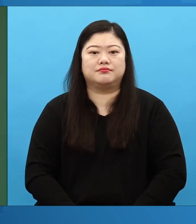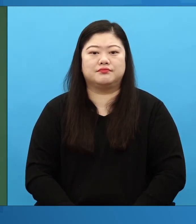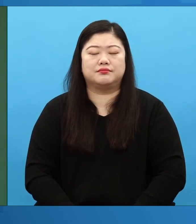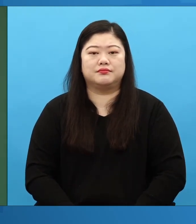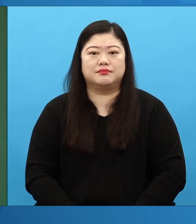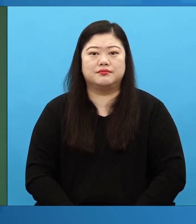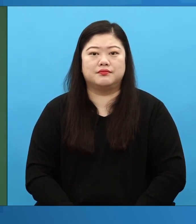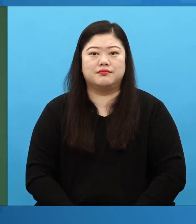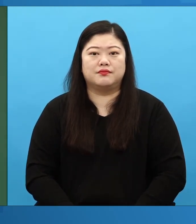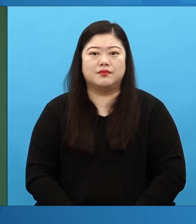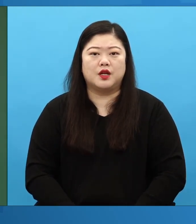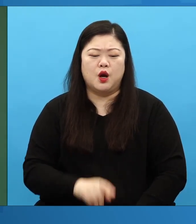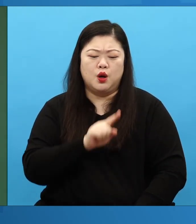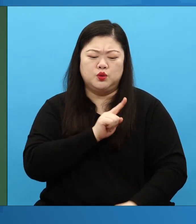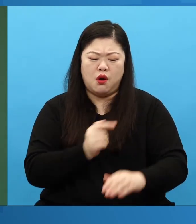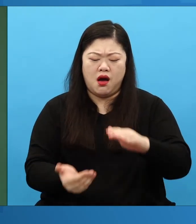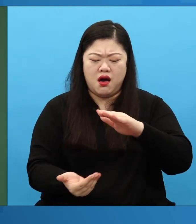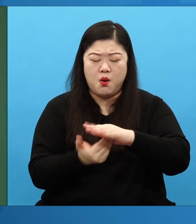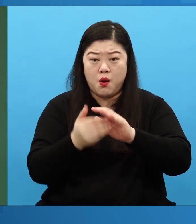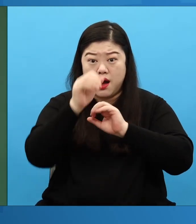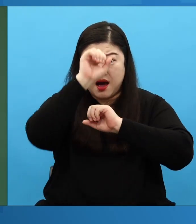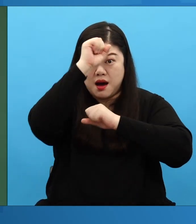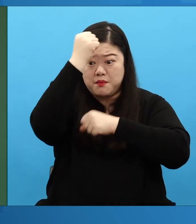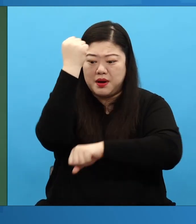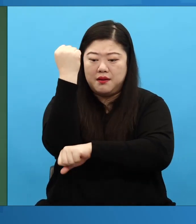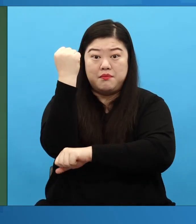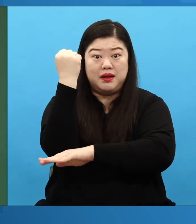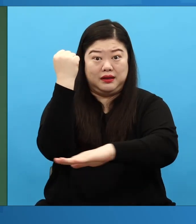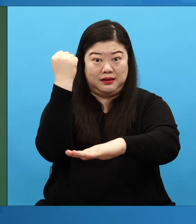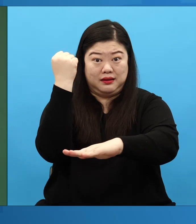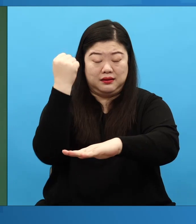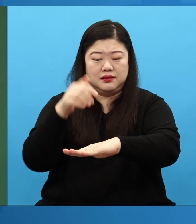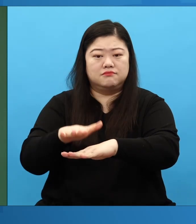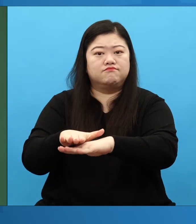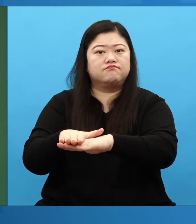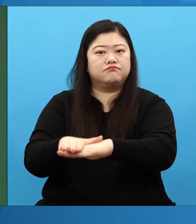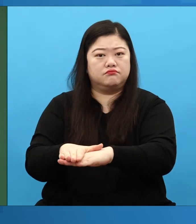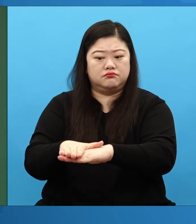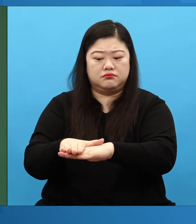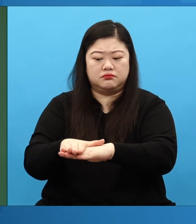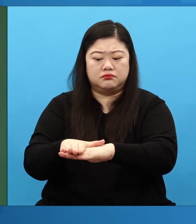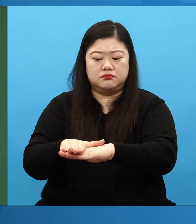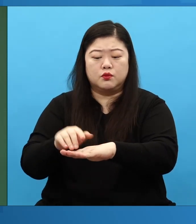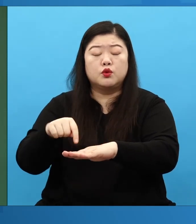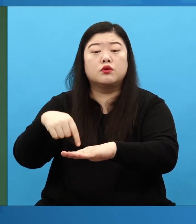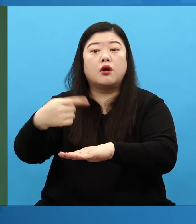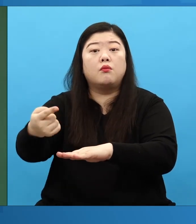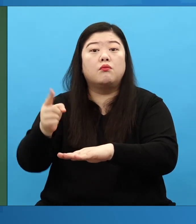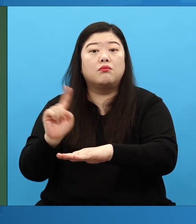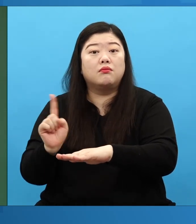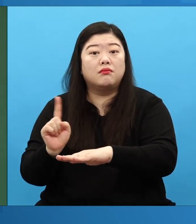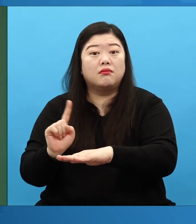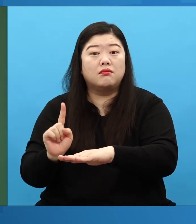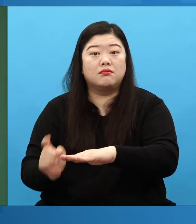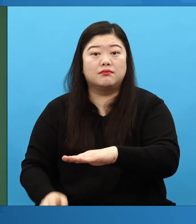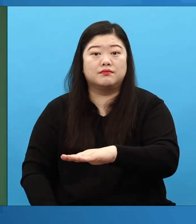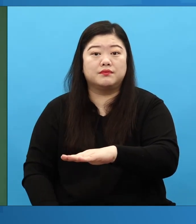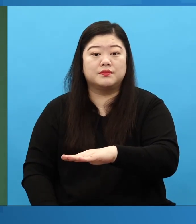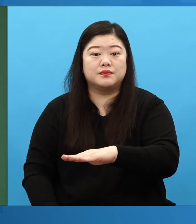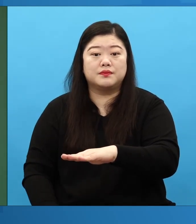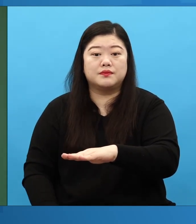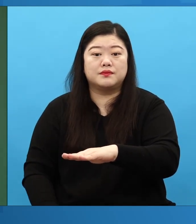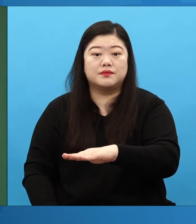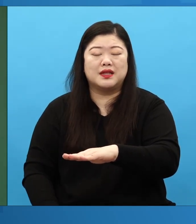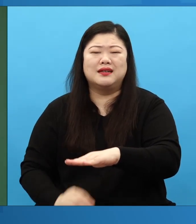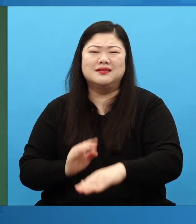최고의 발판으로 만들면 어떤 답이 나오는 거니까요. What kind of answer do we see as we make it the greatest springboard? 실제로 이게 보여요.